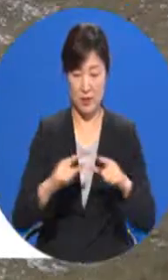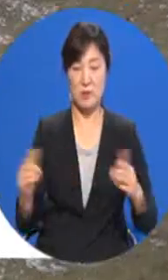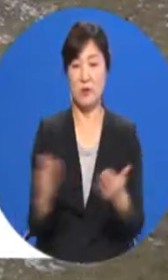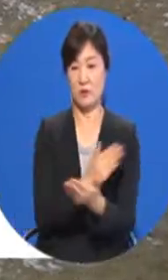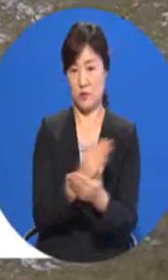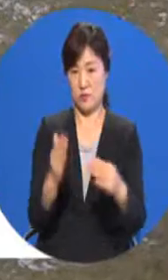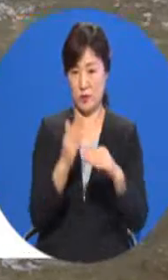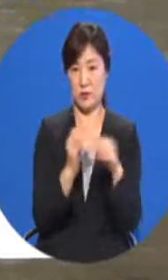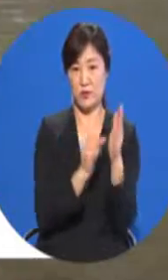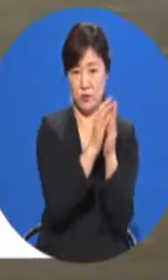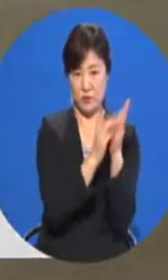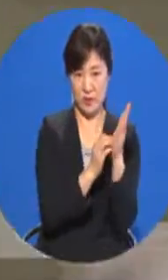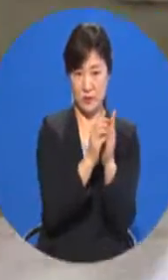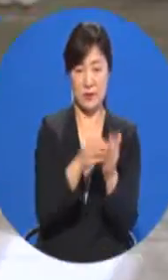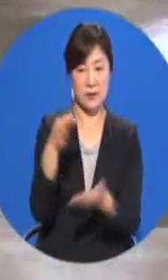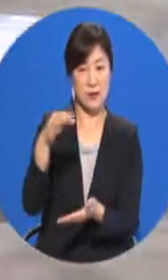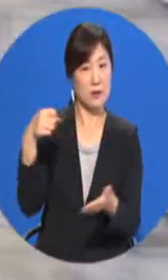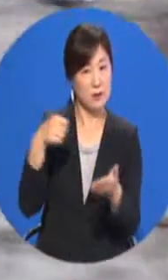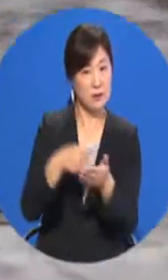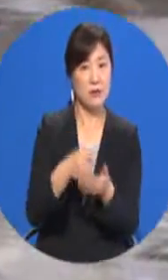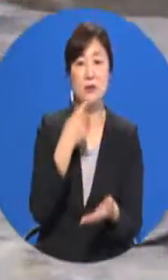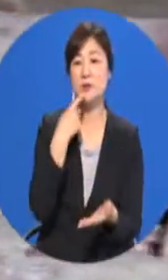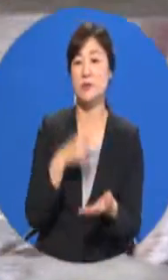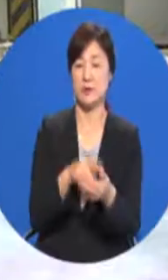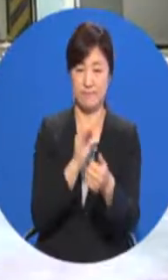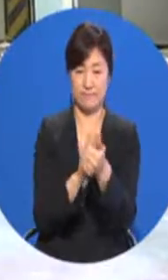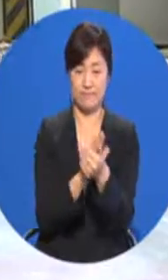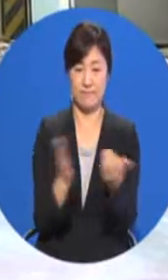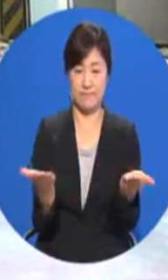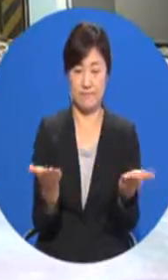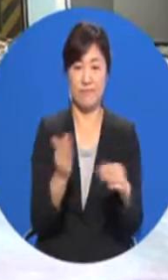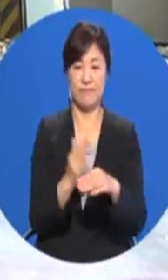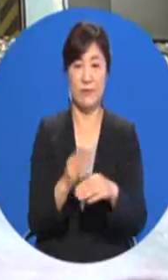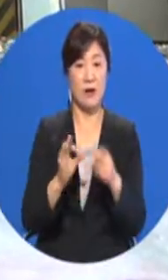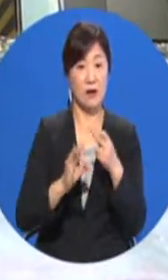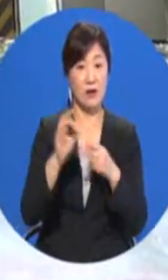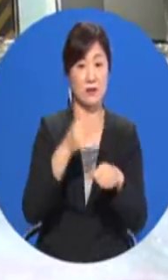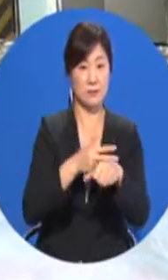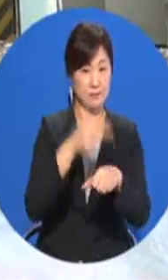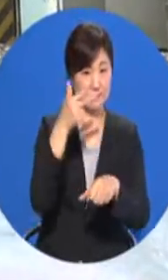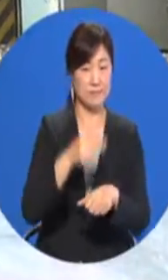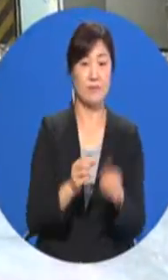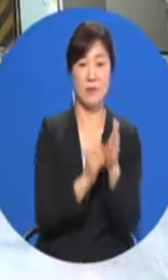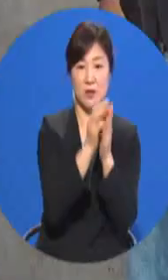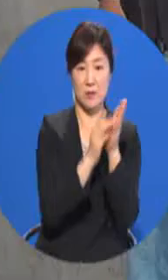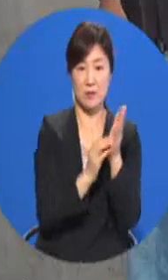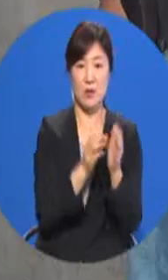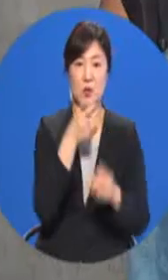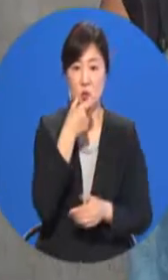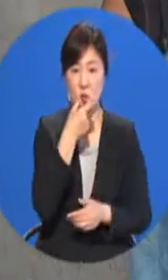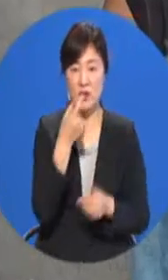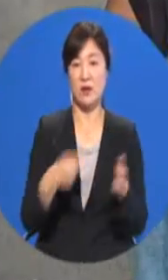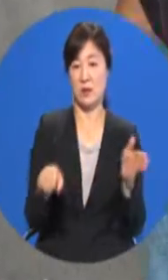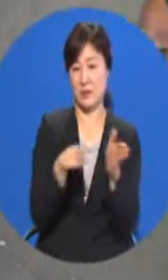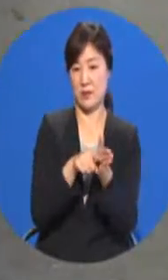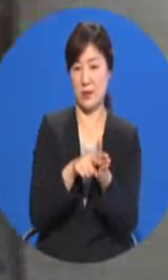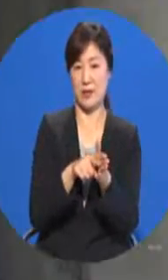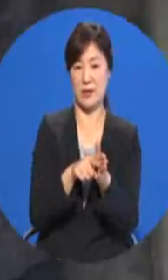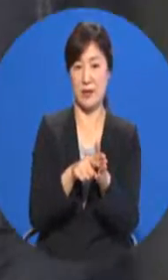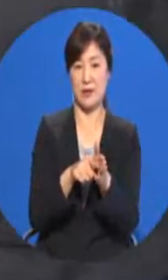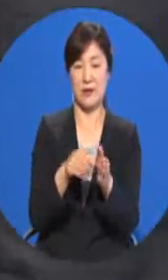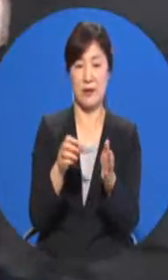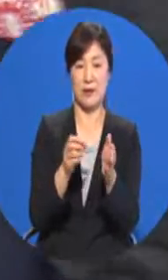중매인들이 가격을 매기기 쉽게 하는 작업입니다. 아침 7시, 경매사의 호각과 함께 중매인들의